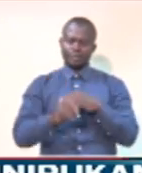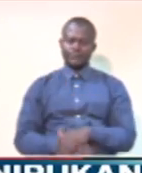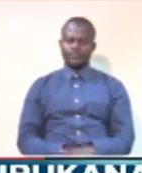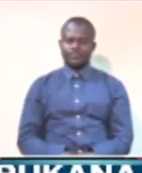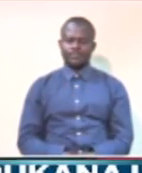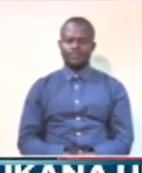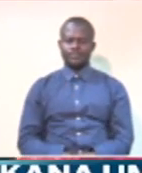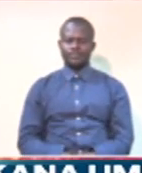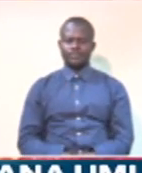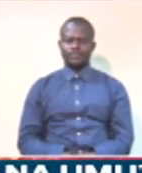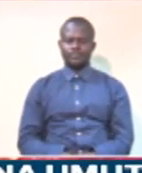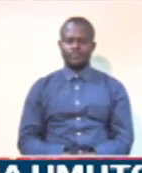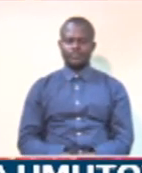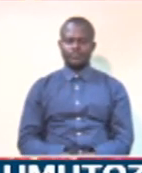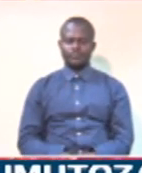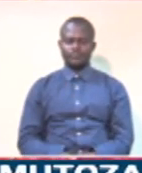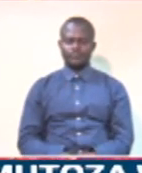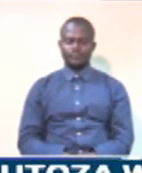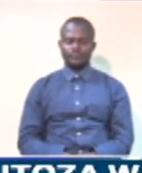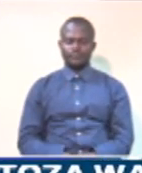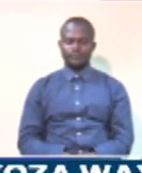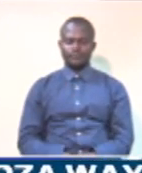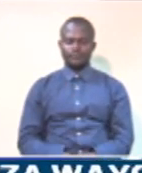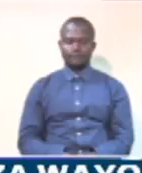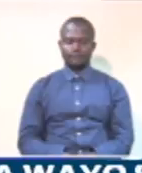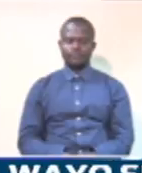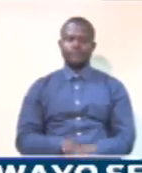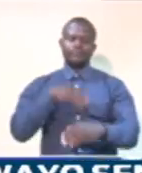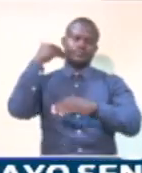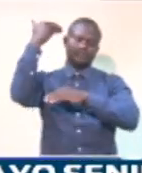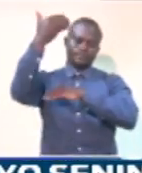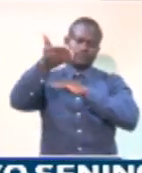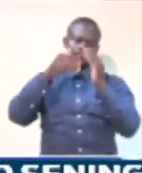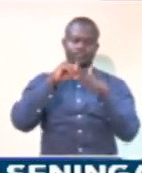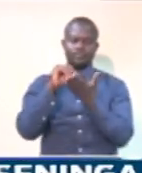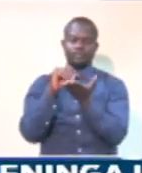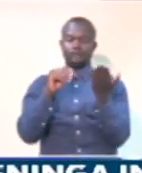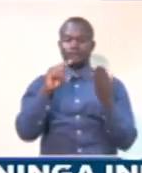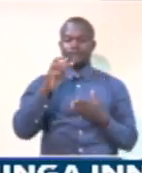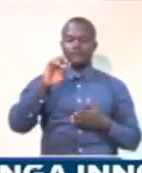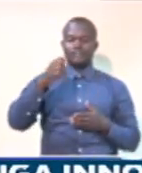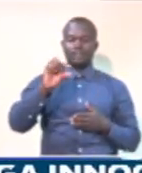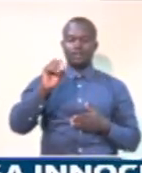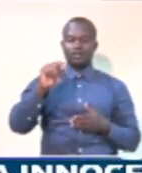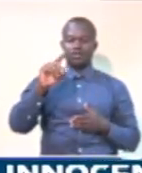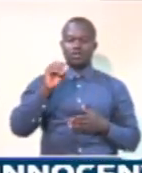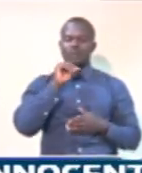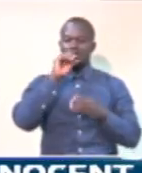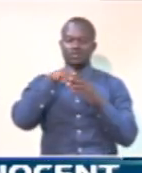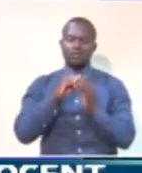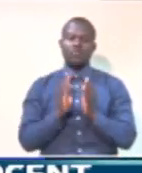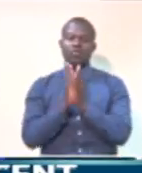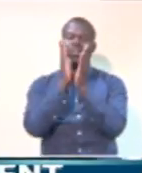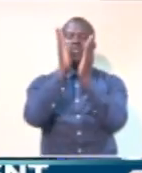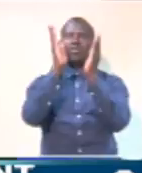Abineza, Televiziyo Rwanda, i Rubavu. Naho nyuma yaho ikirunga cya Nyiragongo kitakirimo kuruka,